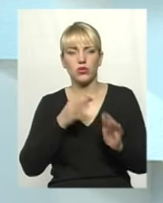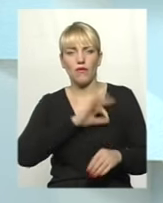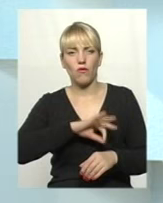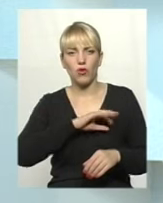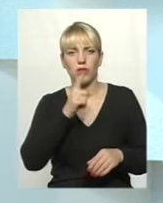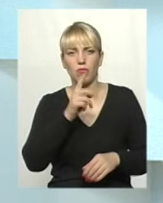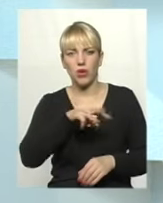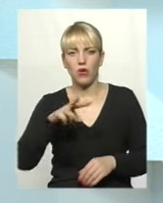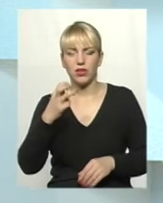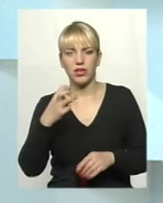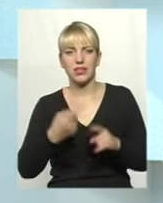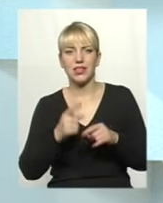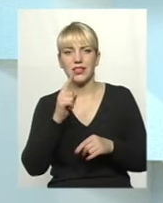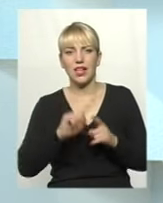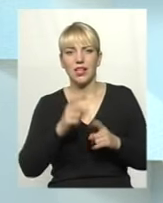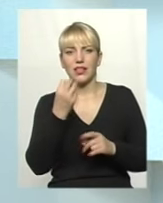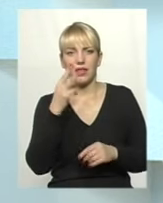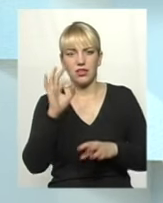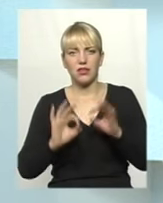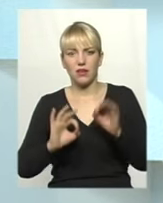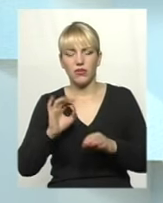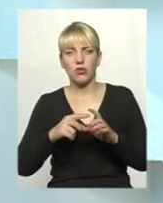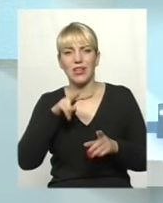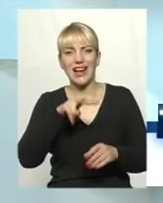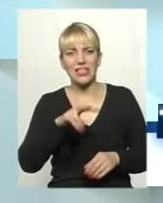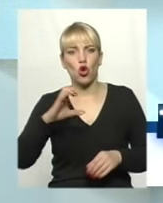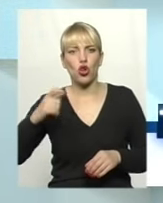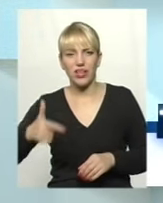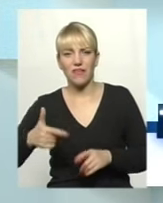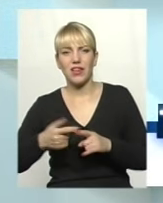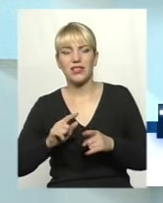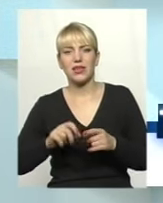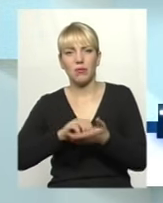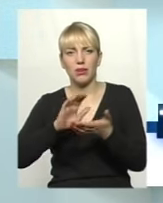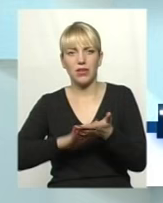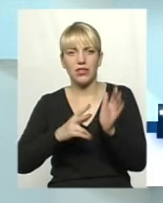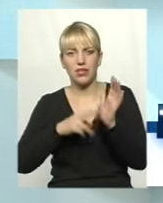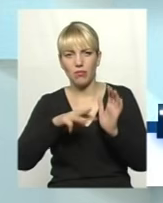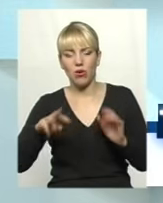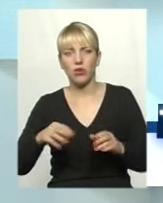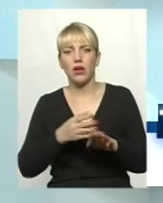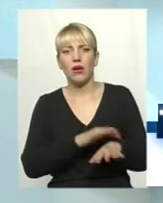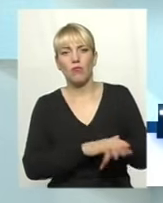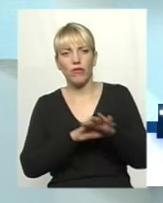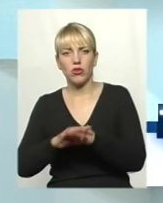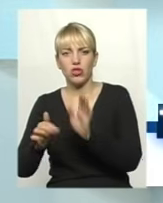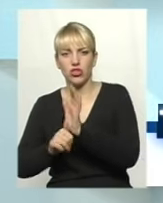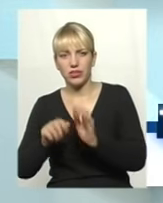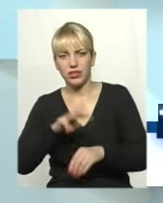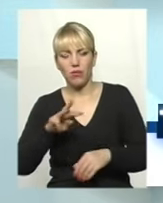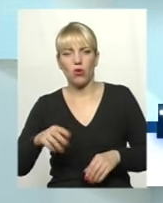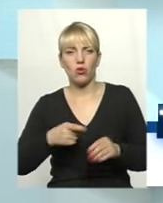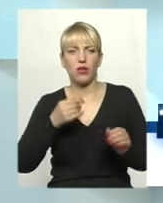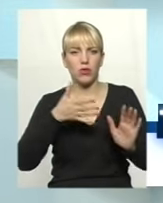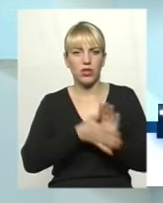або 13,3%. Лісогрінівецька, передбачено 7,8 мільйонів, профінансовано 6 мільйонів, освоєно 2,3